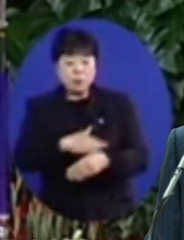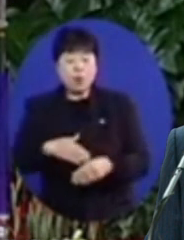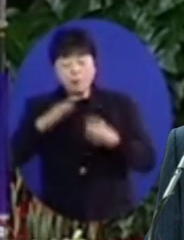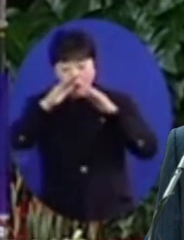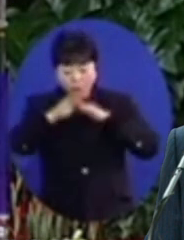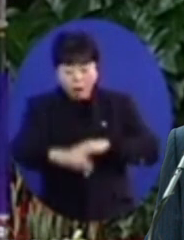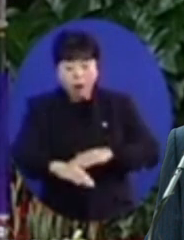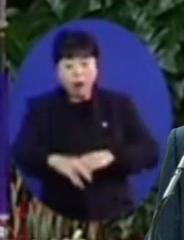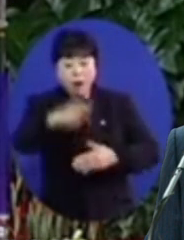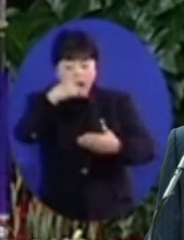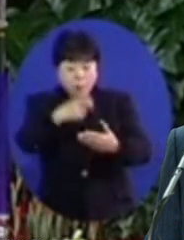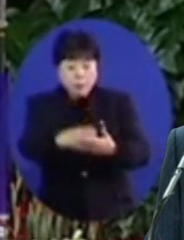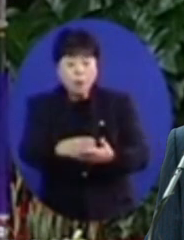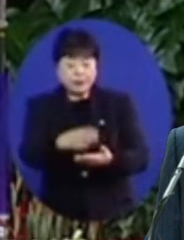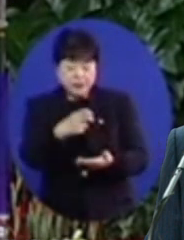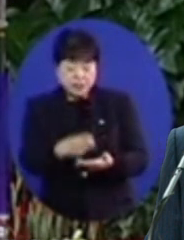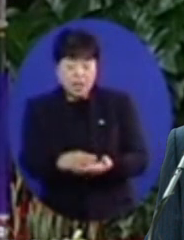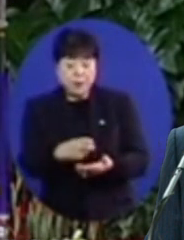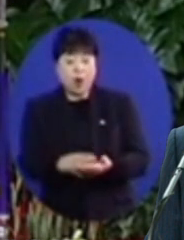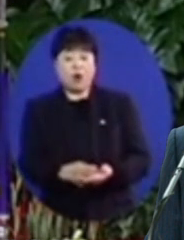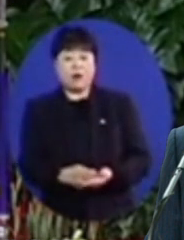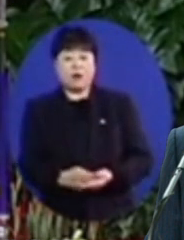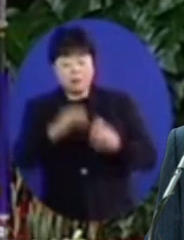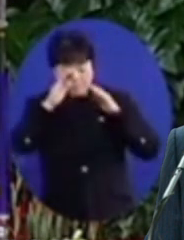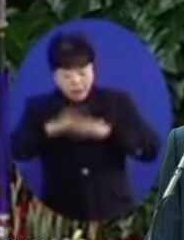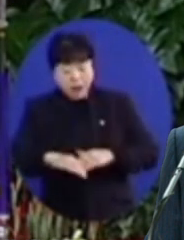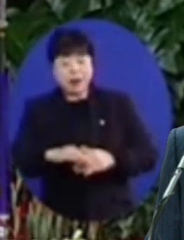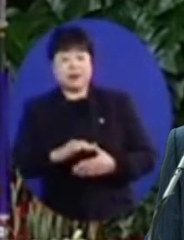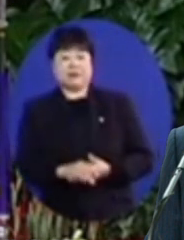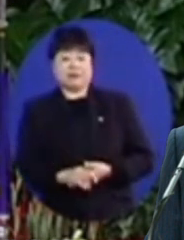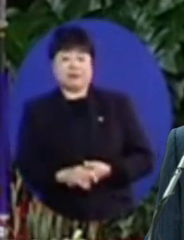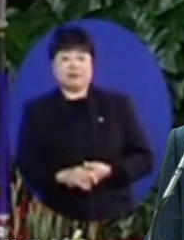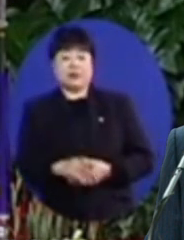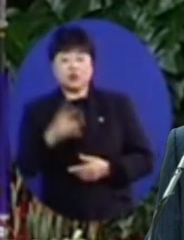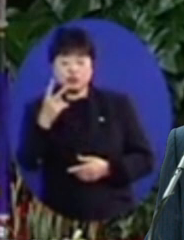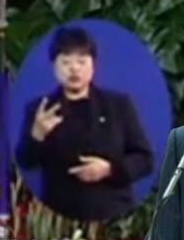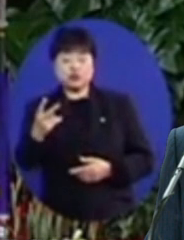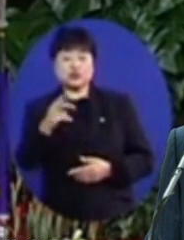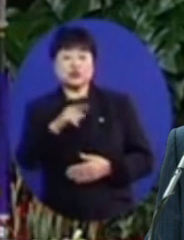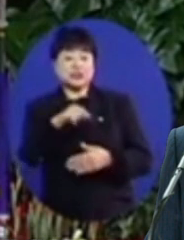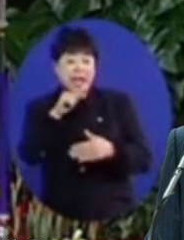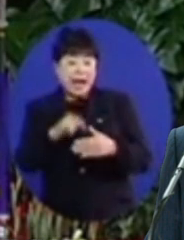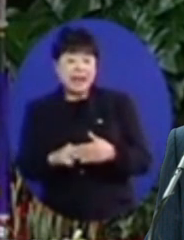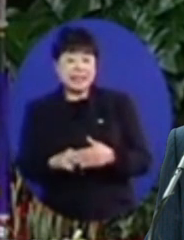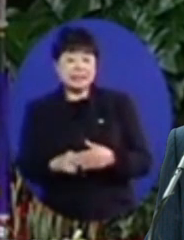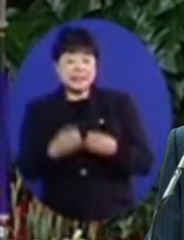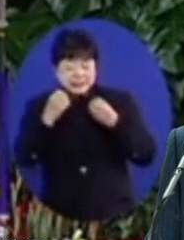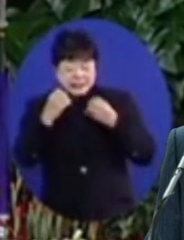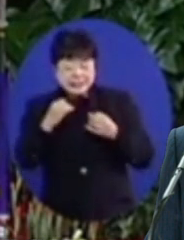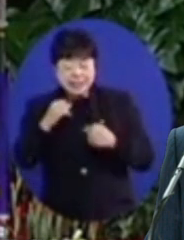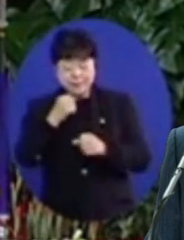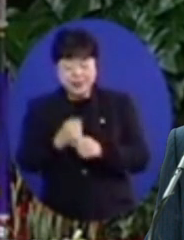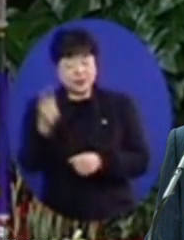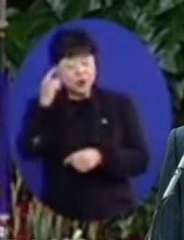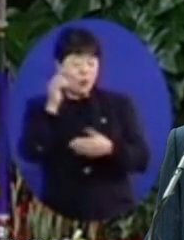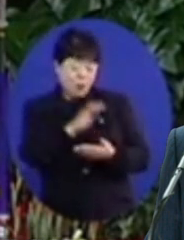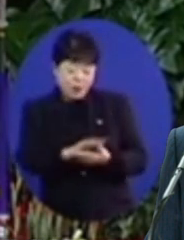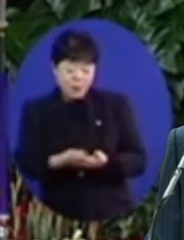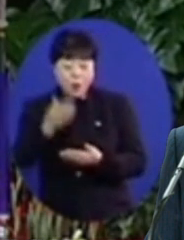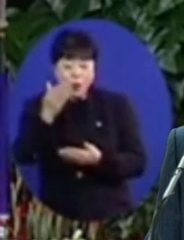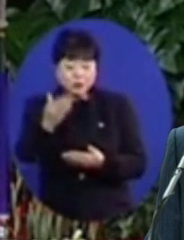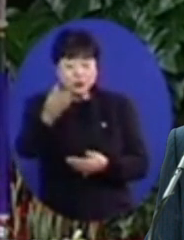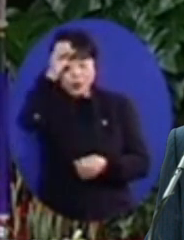흐으시고 법조문으로 된 계명의 율법을 폐하셨으니이는이 둘로 자기 안에서 한 세 사람을 지어 화평하게 하시고